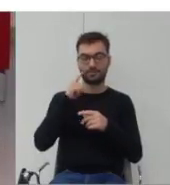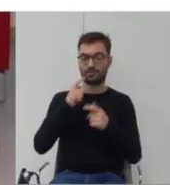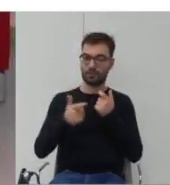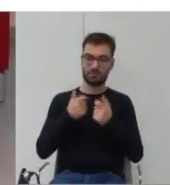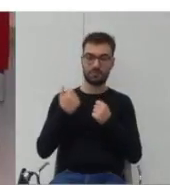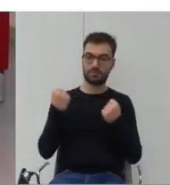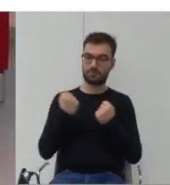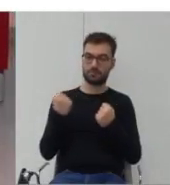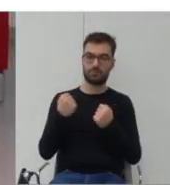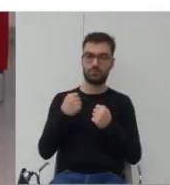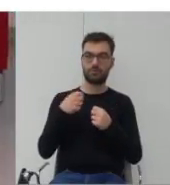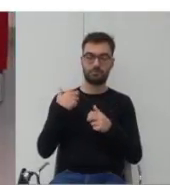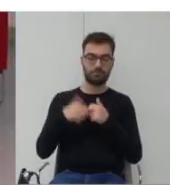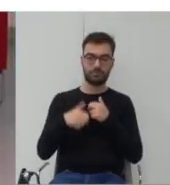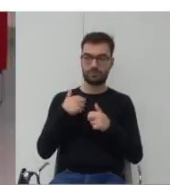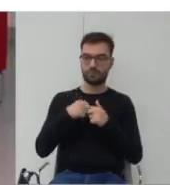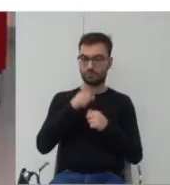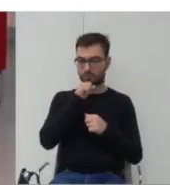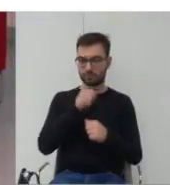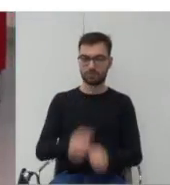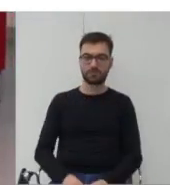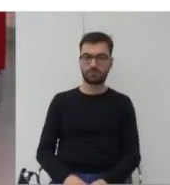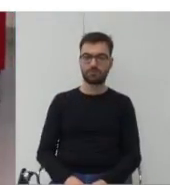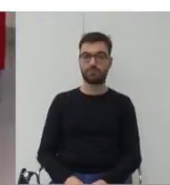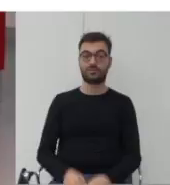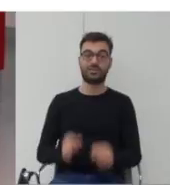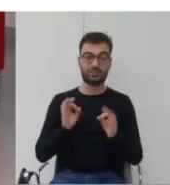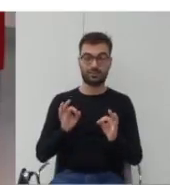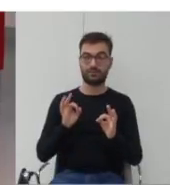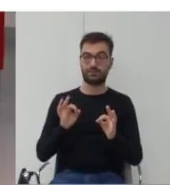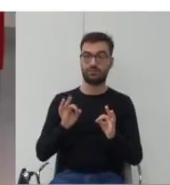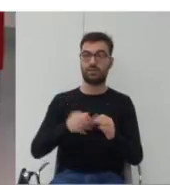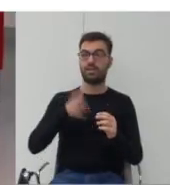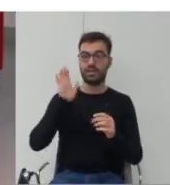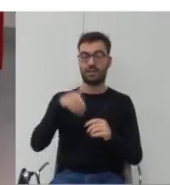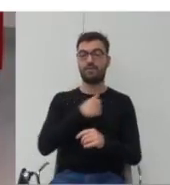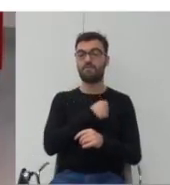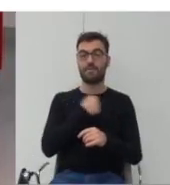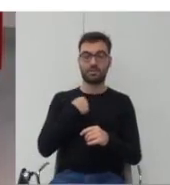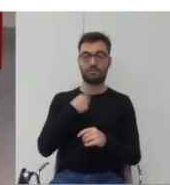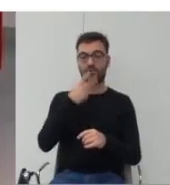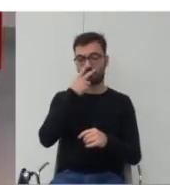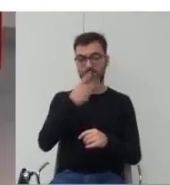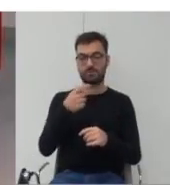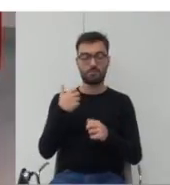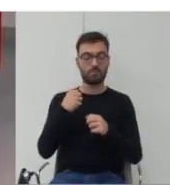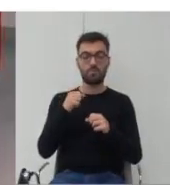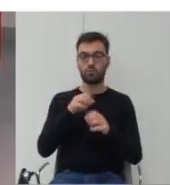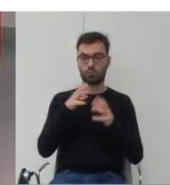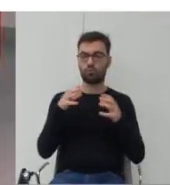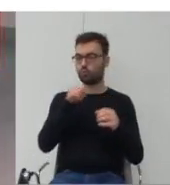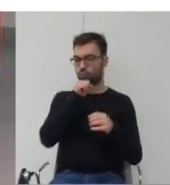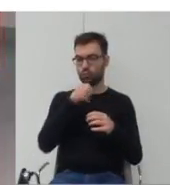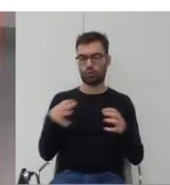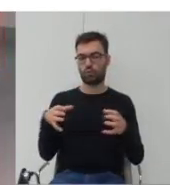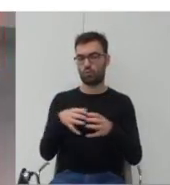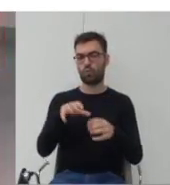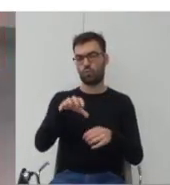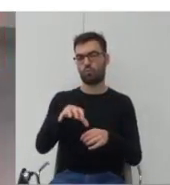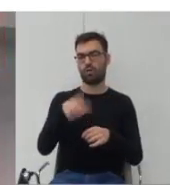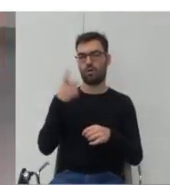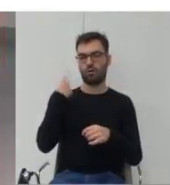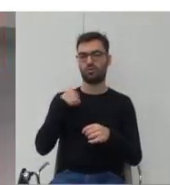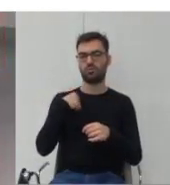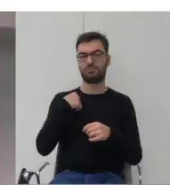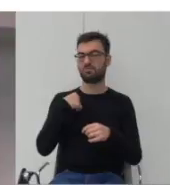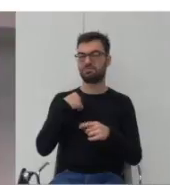rzeczywiście naprawdę doskwierające i już teraz nawet w Warszawie obserwujemy poważną grupę osób, która